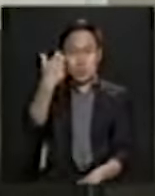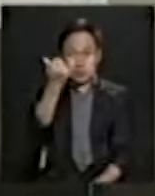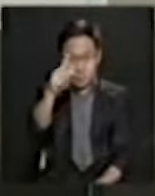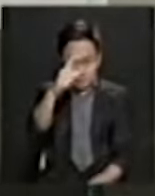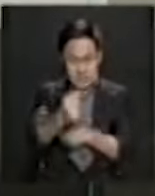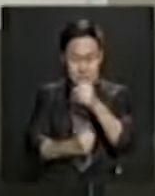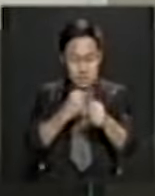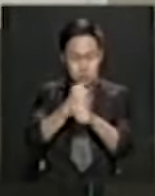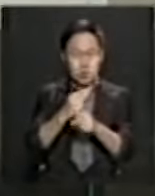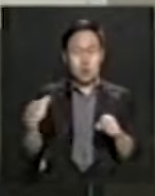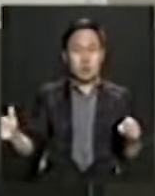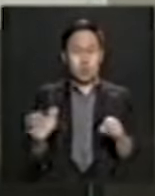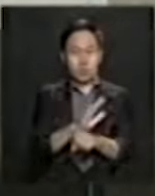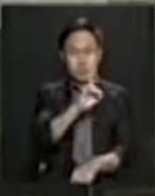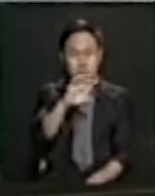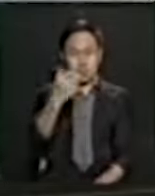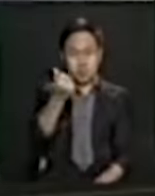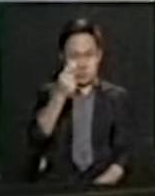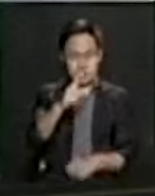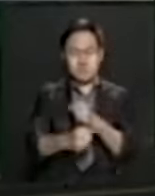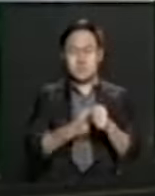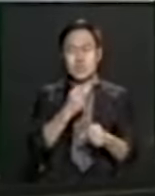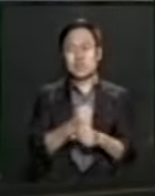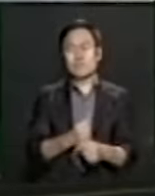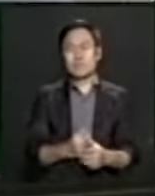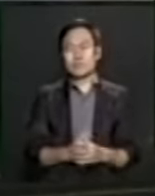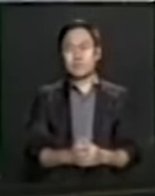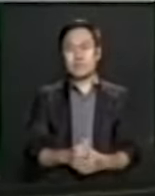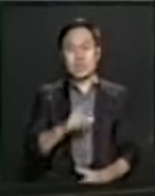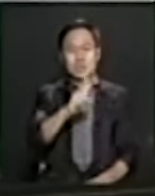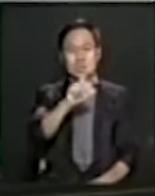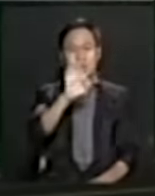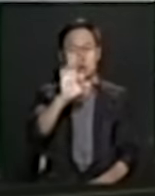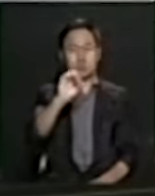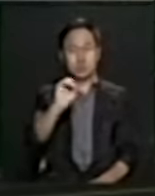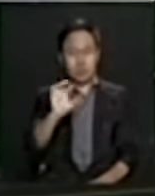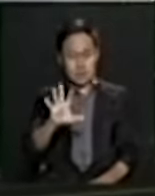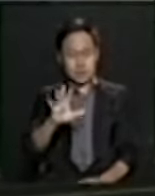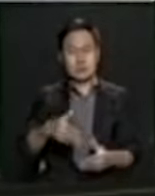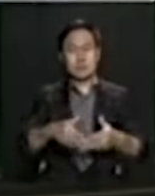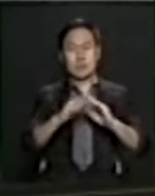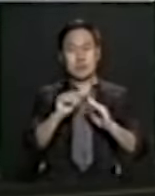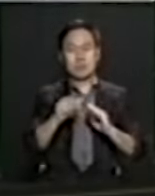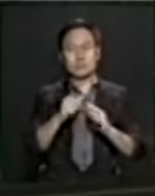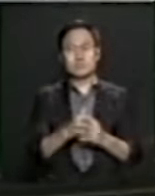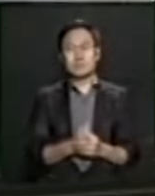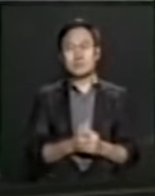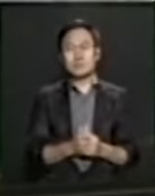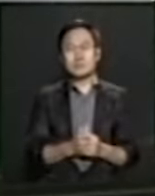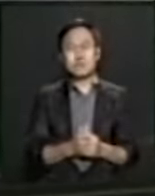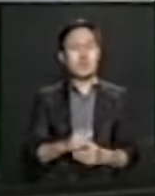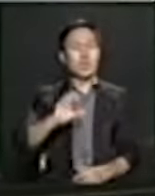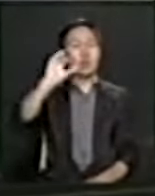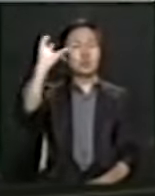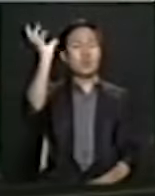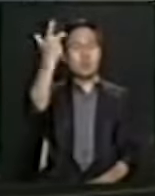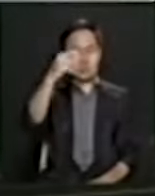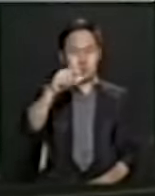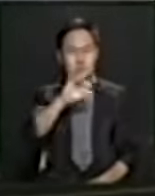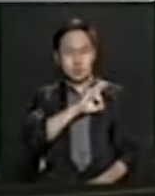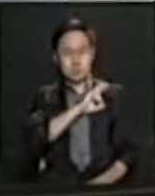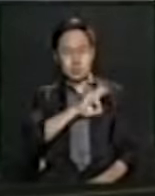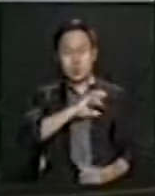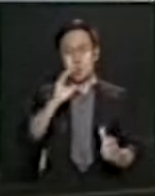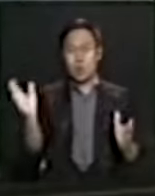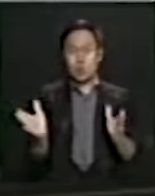แล้วนะ โอ้โหแล้วก็เลขสวยด้วยแล้วก็ทำงานมาอย่างเต็มที่เลย ใช่ครับ ครับ แล้วโรตารี่ทั่วโลกนี่มีสมาชิกด้วยกันทั้งหม